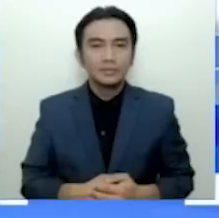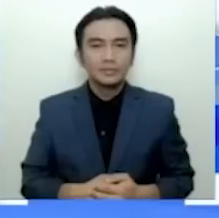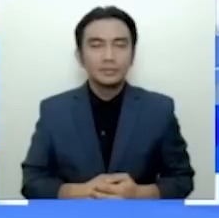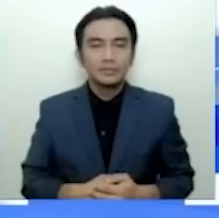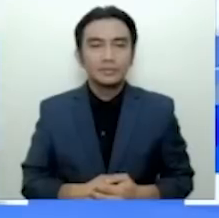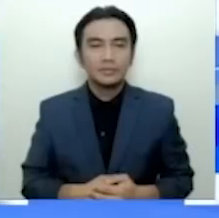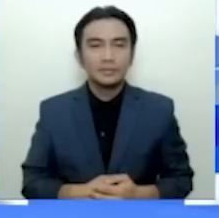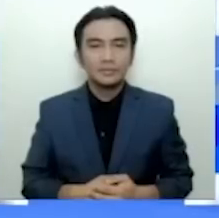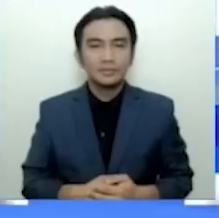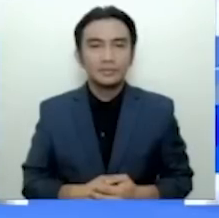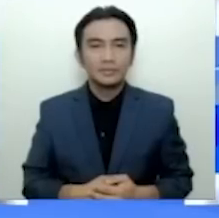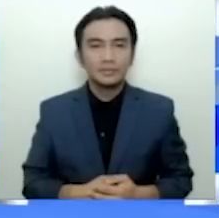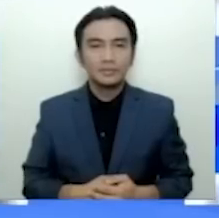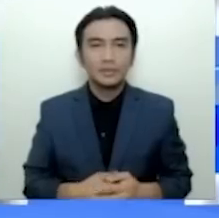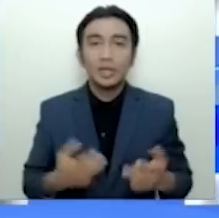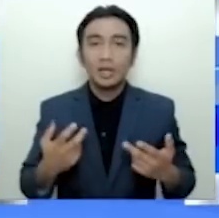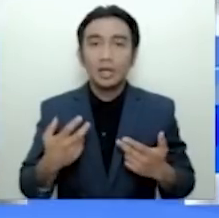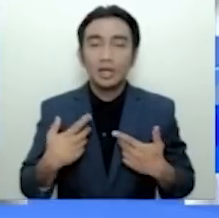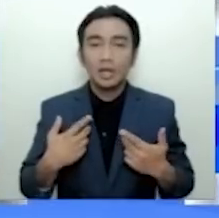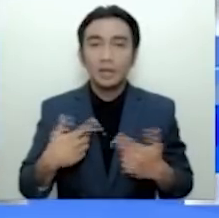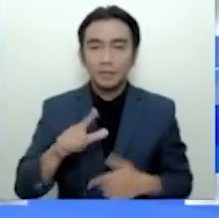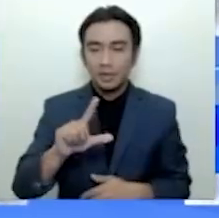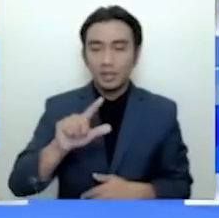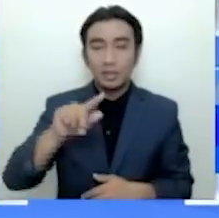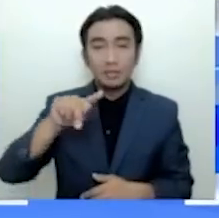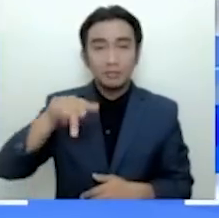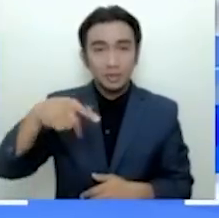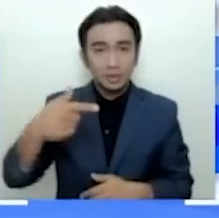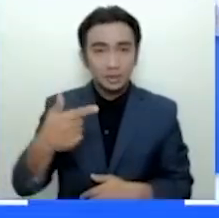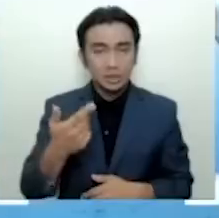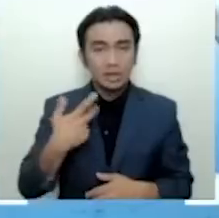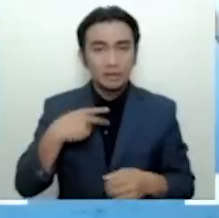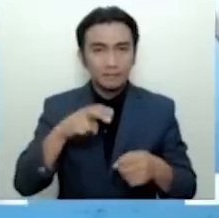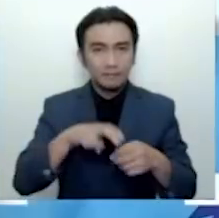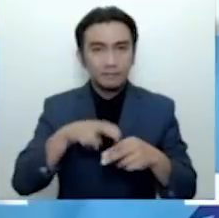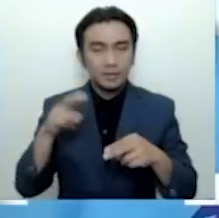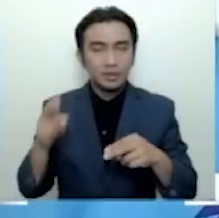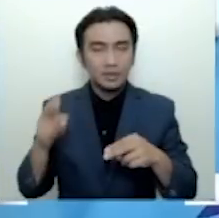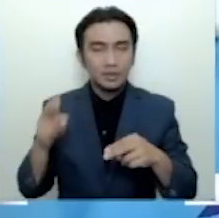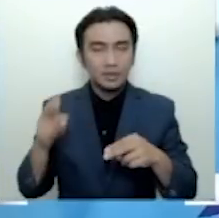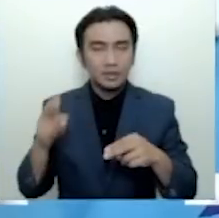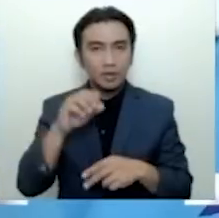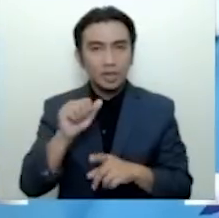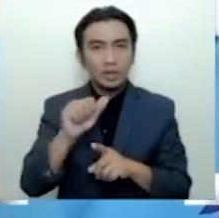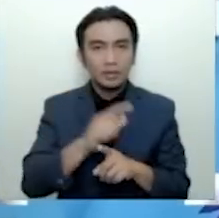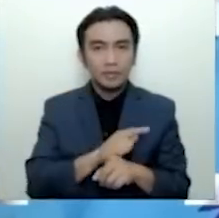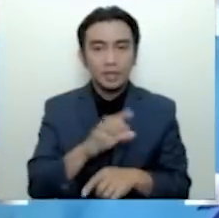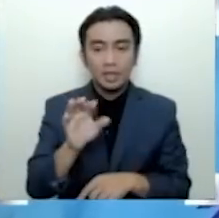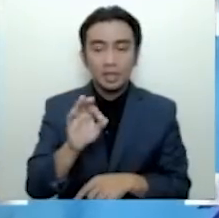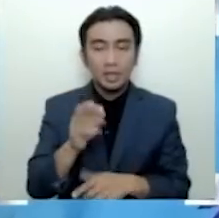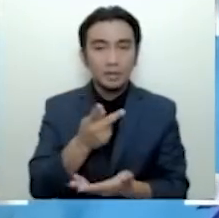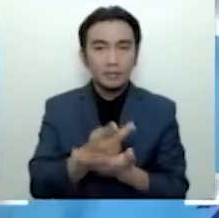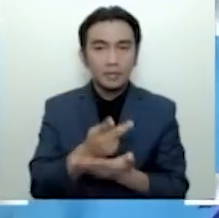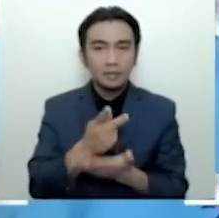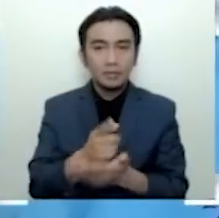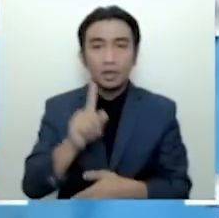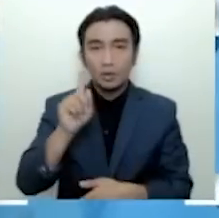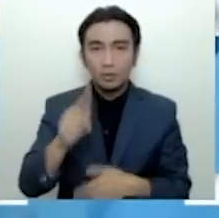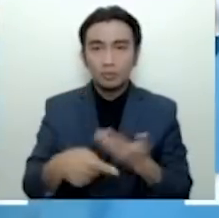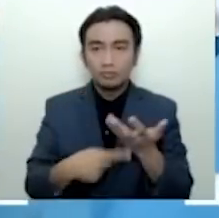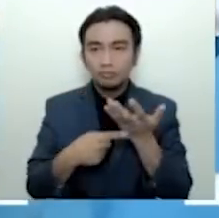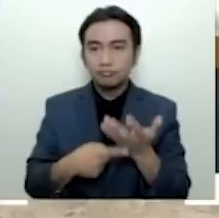Big time rollback sa LPG ang sasalubong sa unang araw ng Abril. Higit 9 pesos ang bawas sa kada kilo ng LPG ng